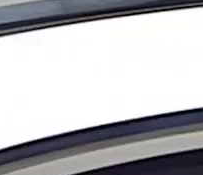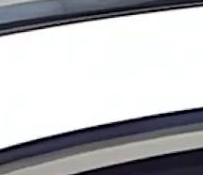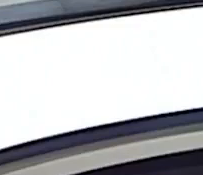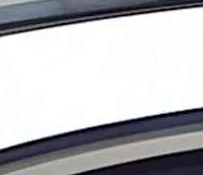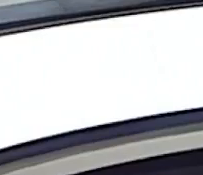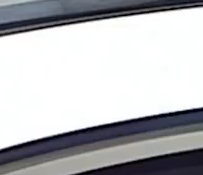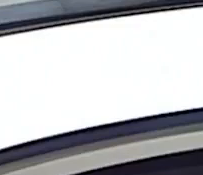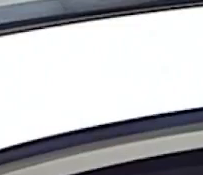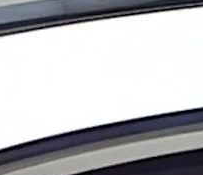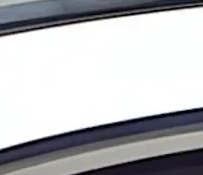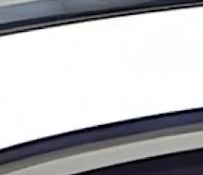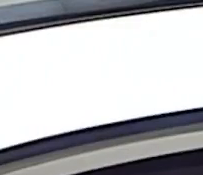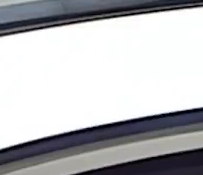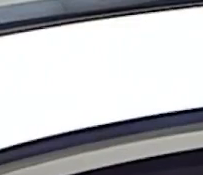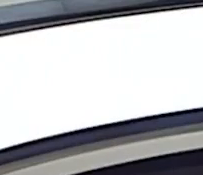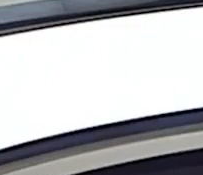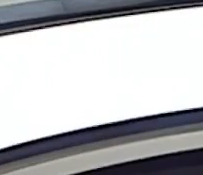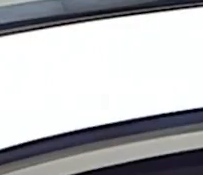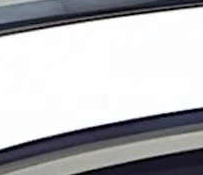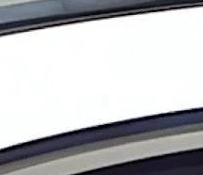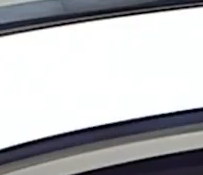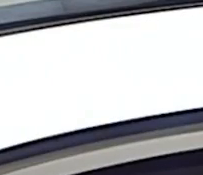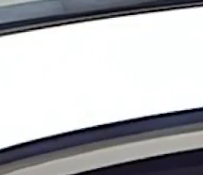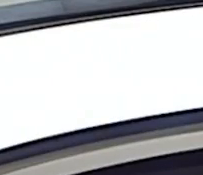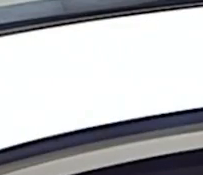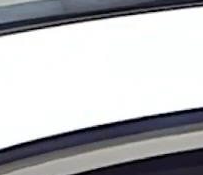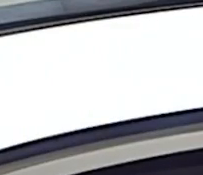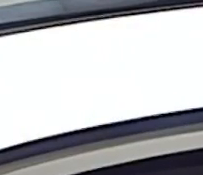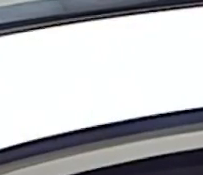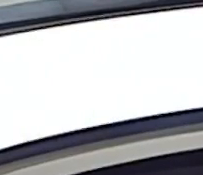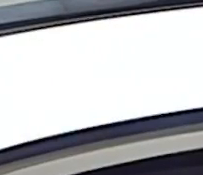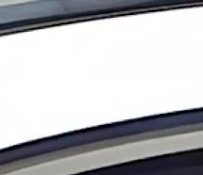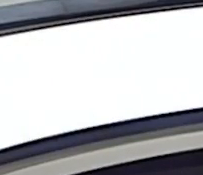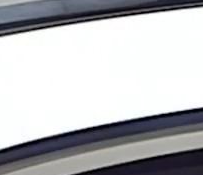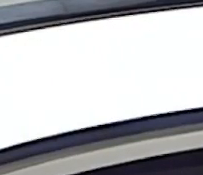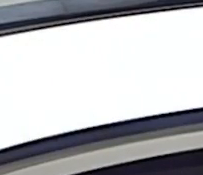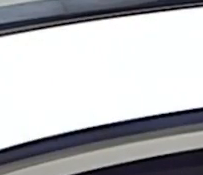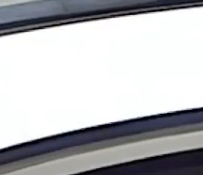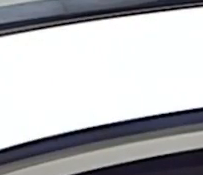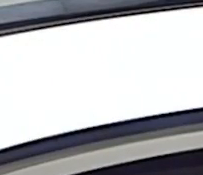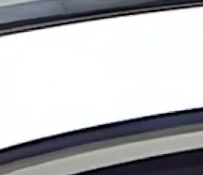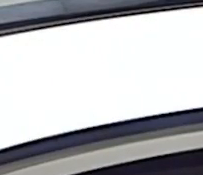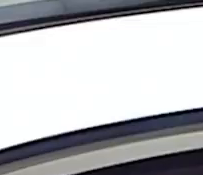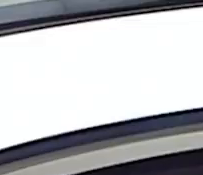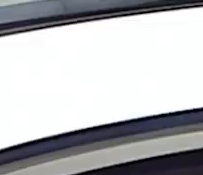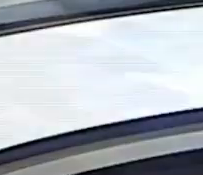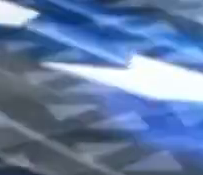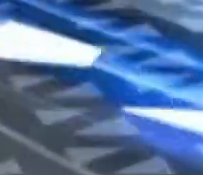المزيد عبر موقعنا الإلكتروني مسبيرو.إيجي. إلى اللقاء. في أمان الله.